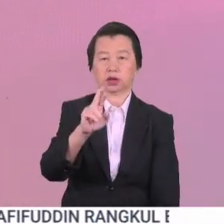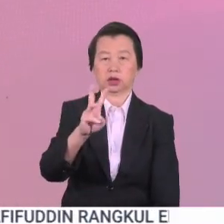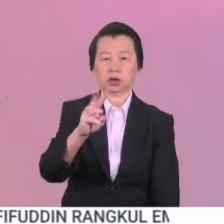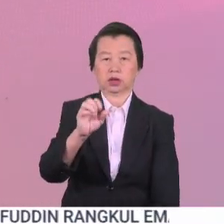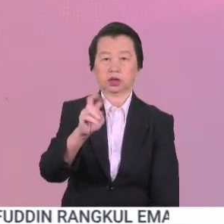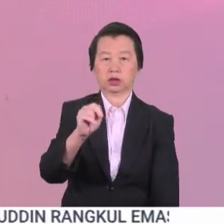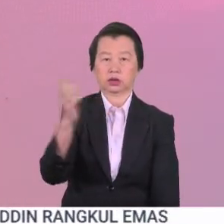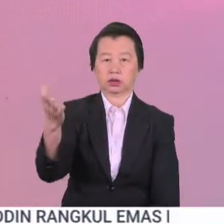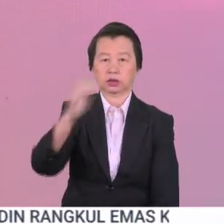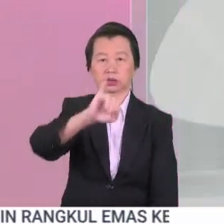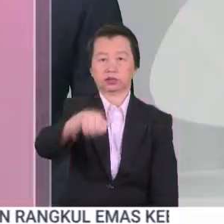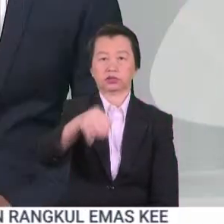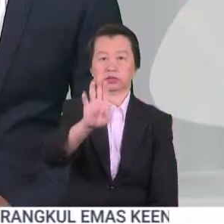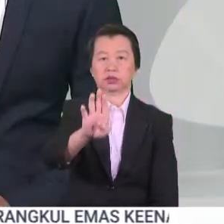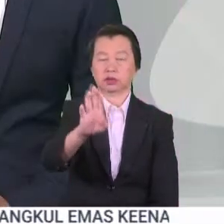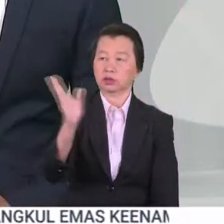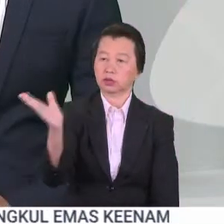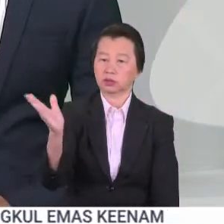Johor